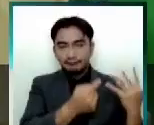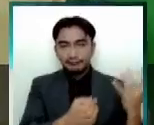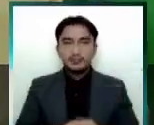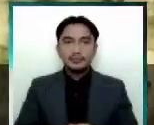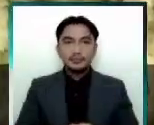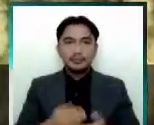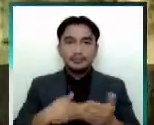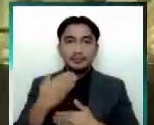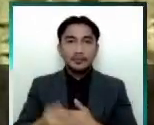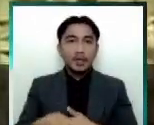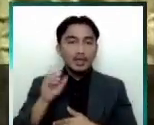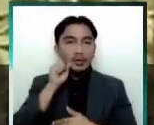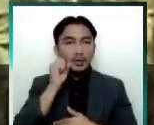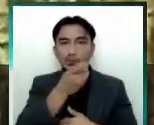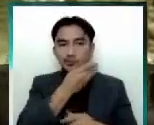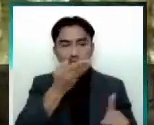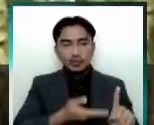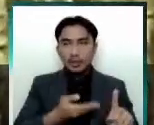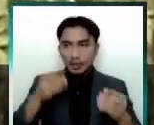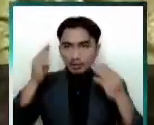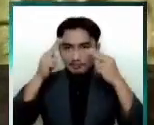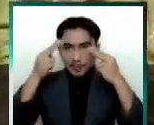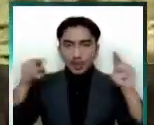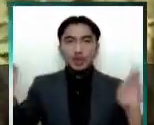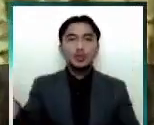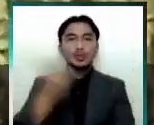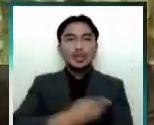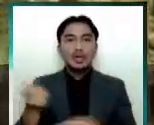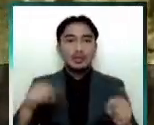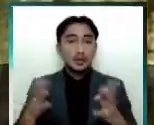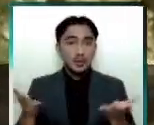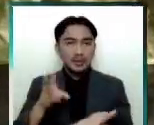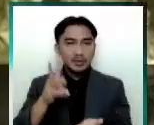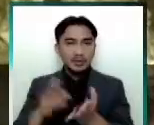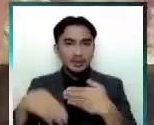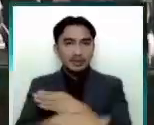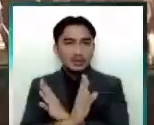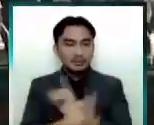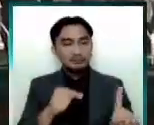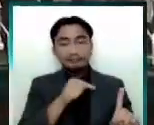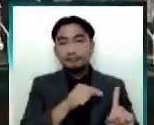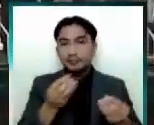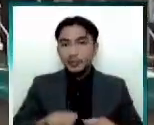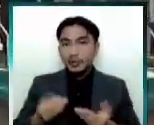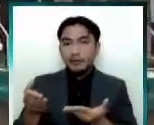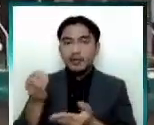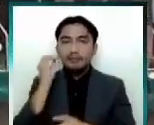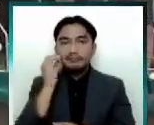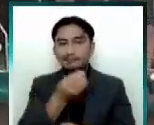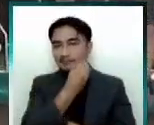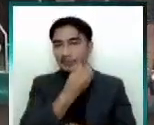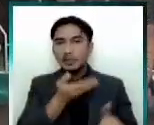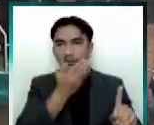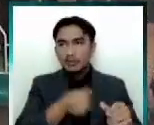Sara Duterte ang National Heroes Day Program sa Quezon Park sa Davao City kung saan siya nag-alay ng bulaklak. Aniya, ang pag-alala sa